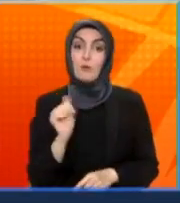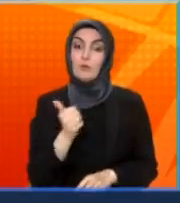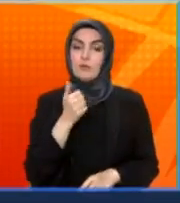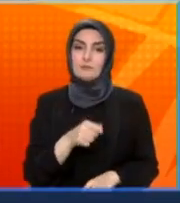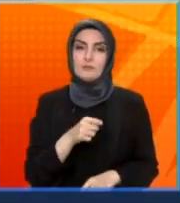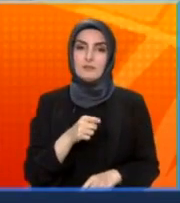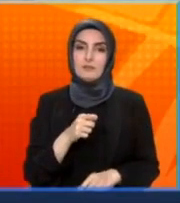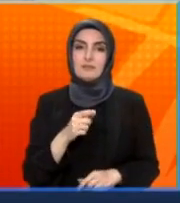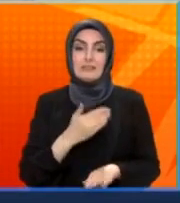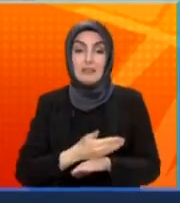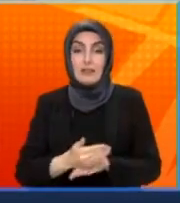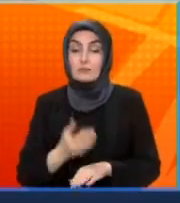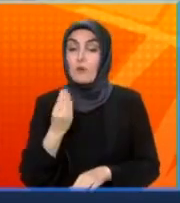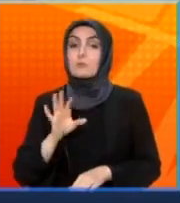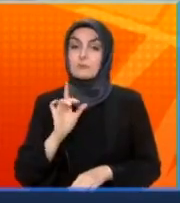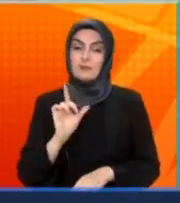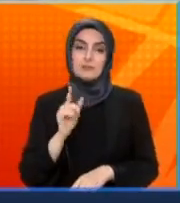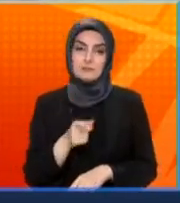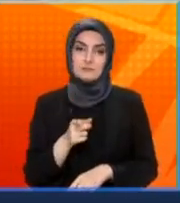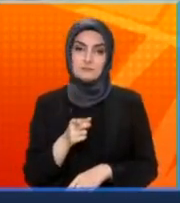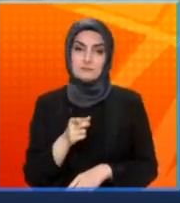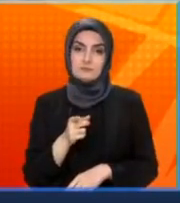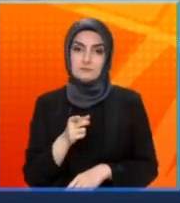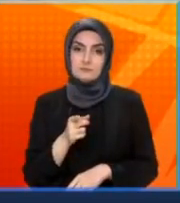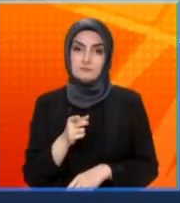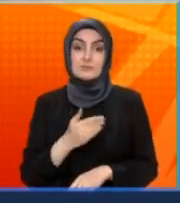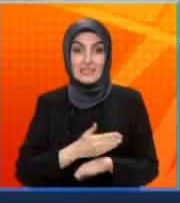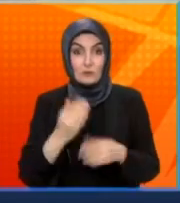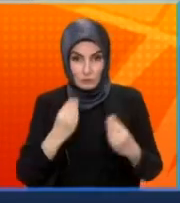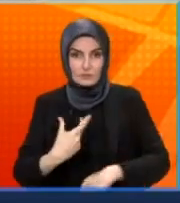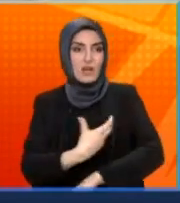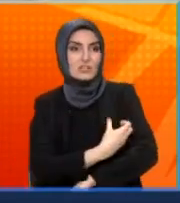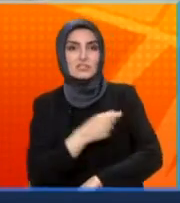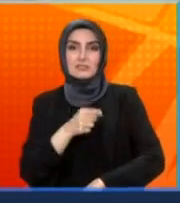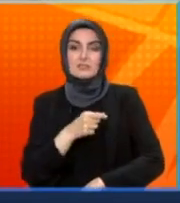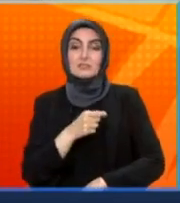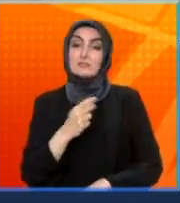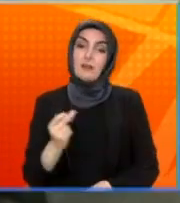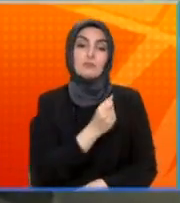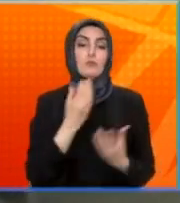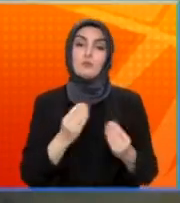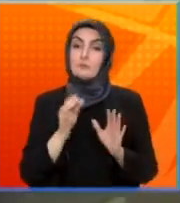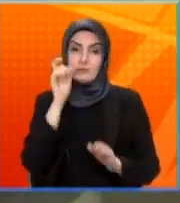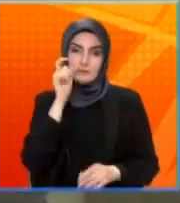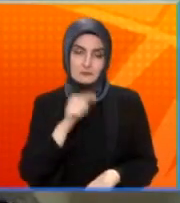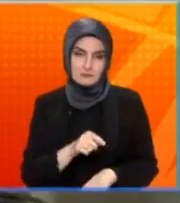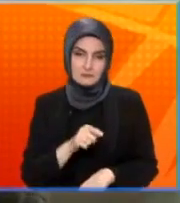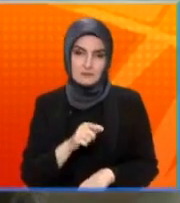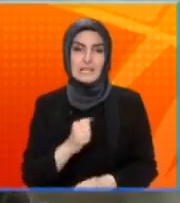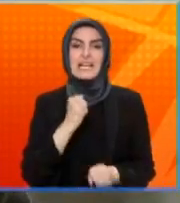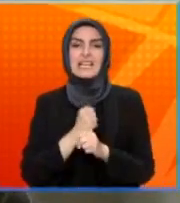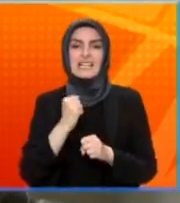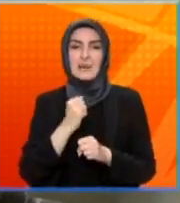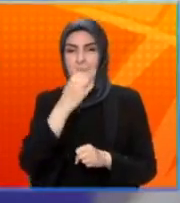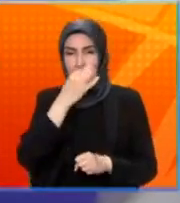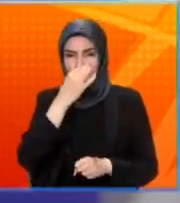aşıldıktan sonra aşının yapılması için fırsatı bütünüyle kaçırmış olacağız ne yazık ki. Ve grip aşısı.